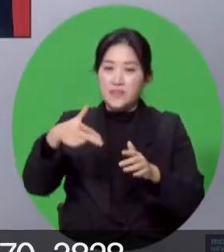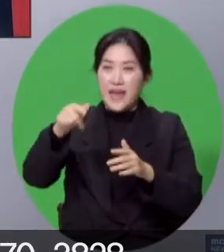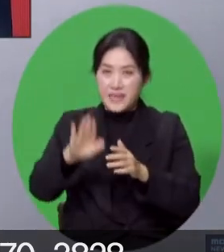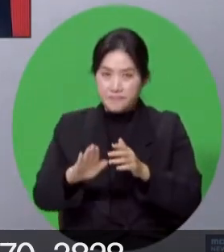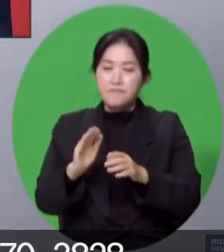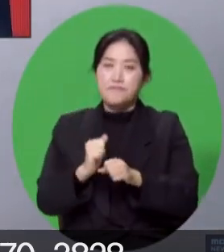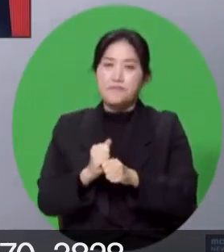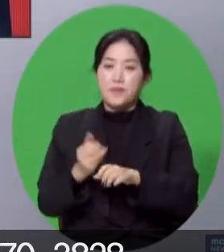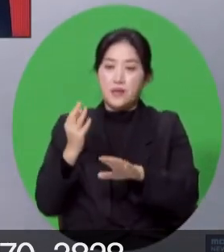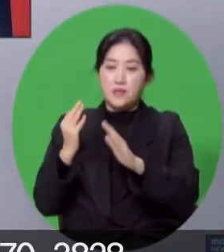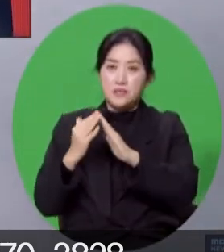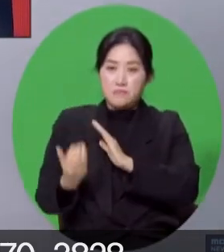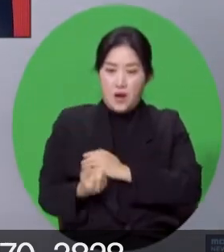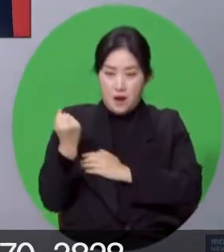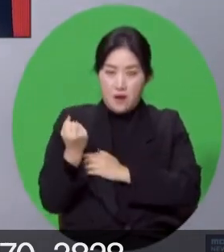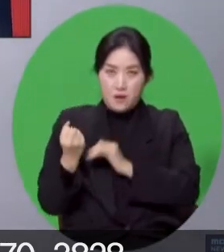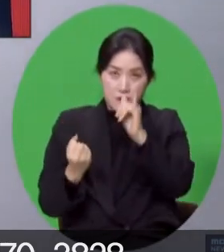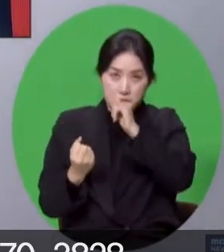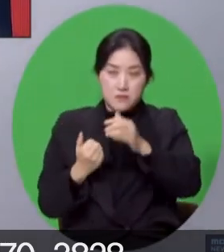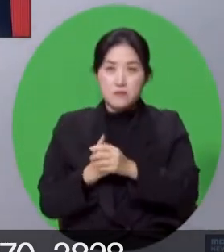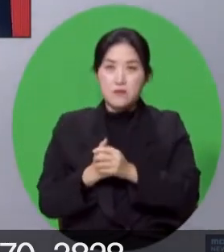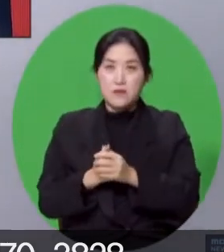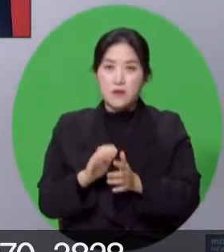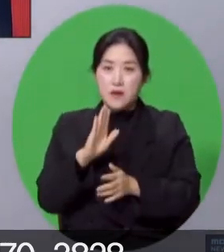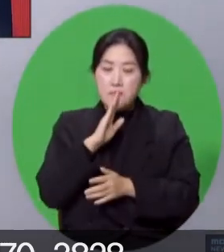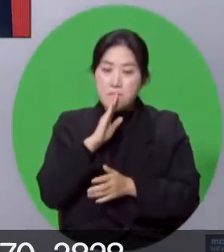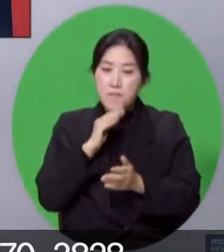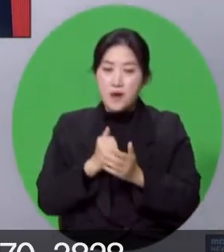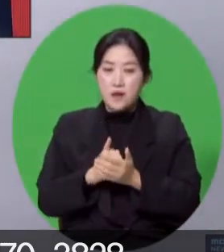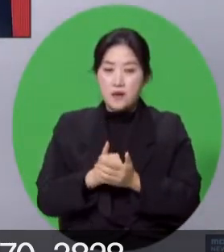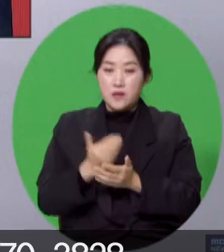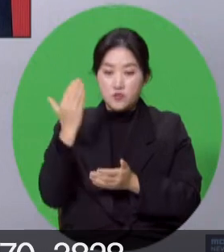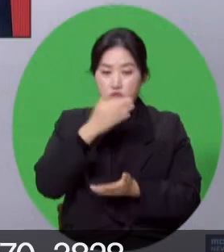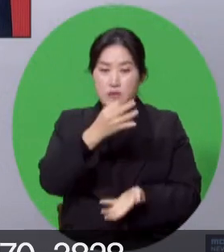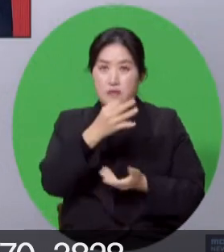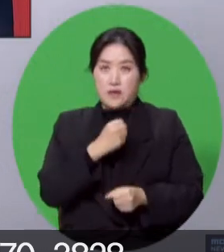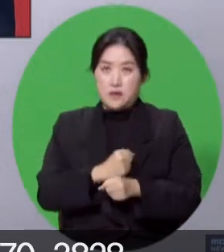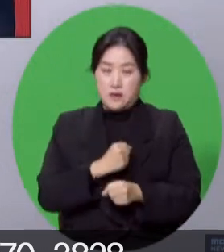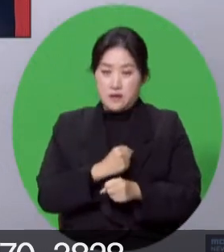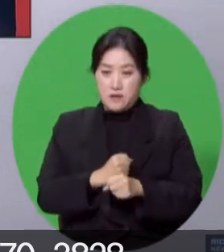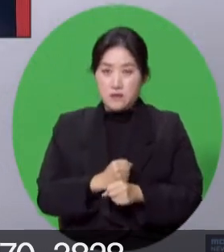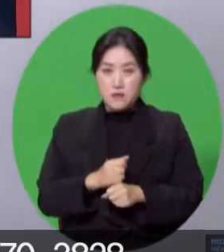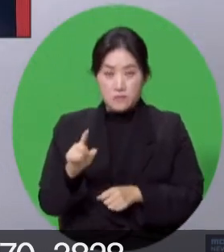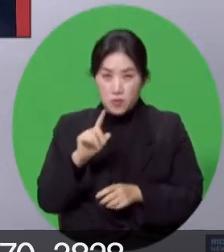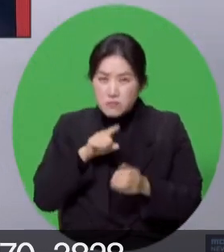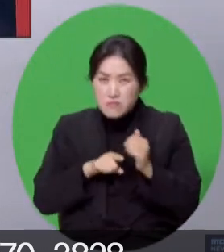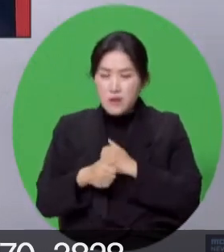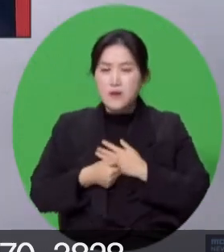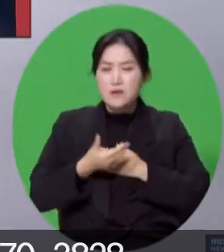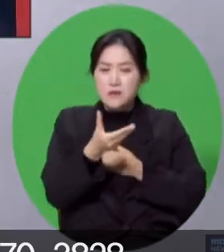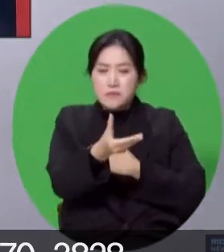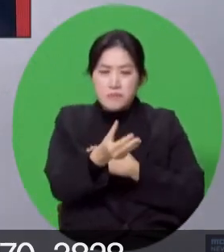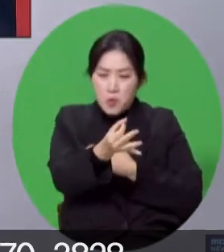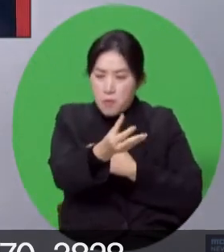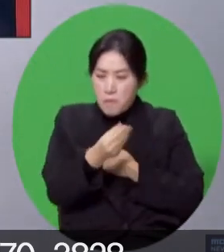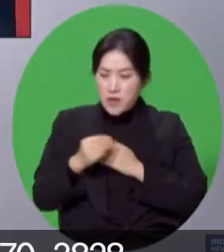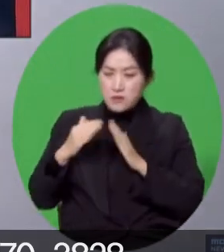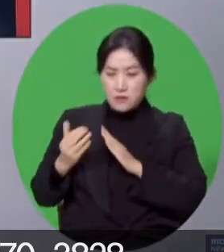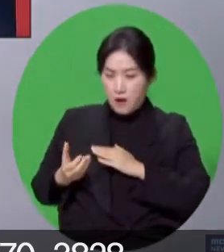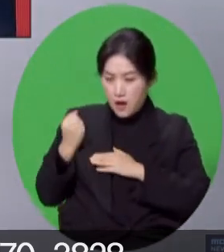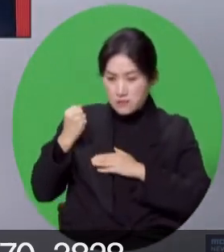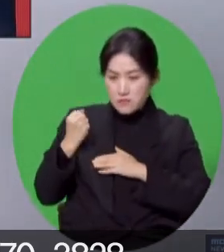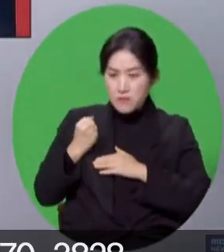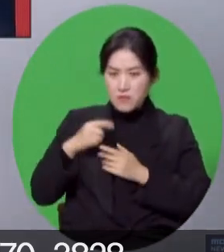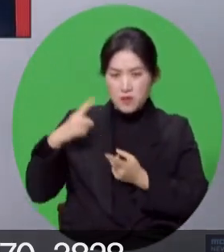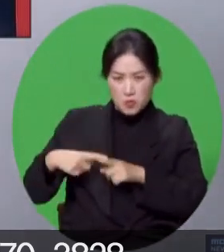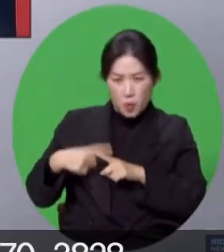분들은 그러면 그 순자산을 가지고 기준으로 해야지 빚내서 집을 가지고 있는 경우도 그거를 일률적으로 세금 내는